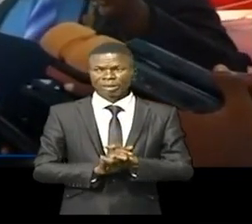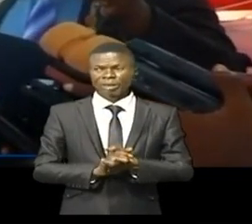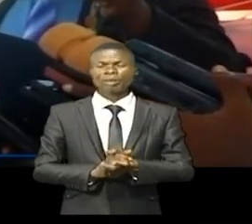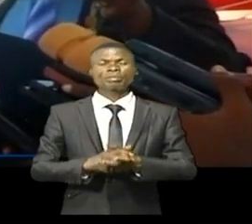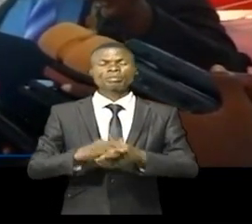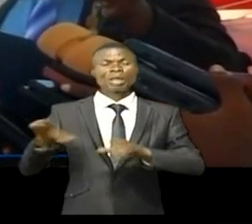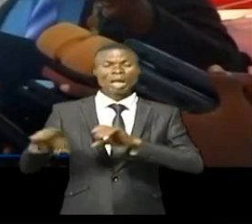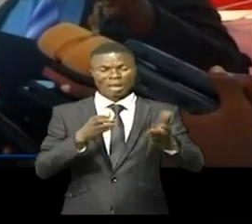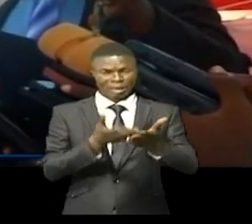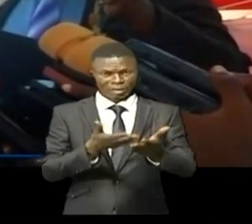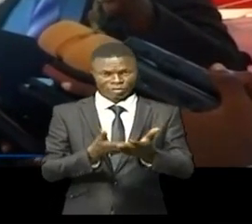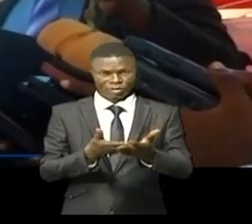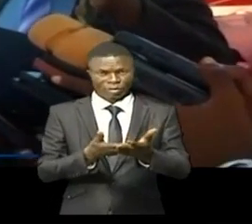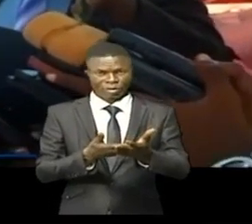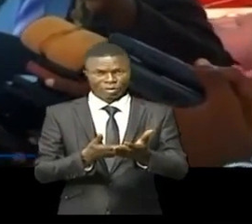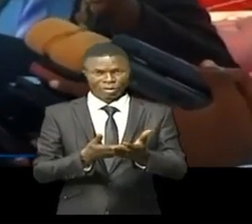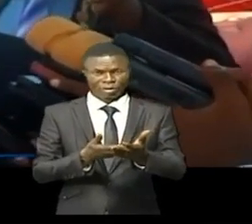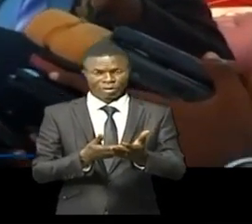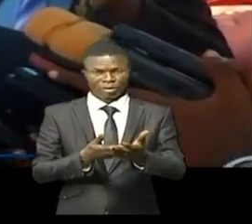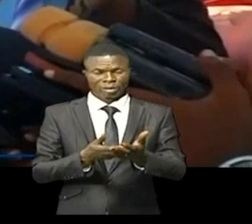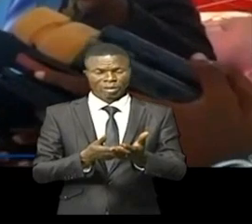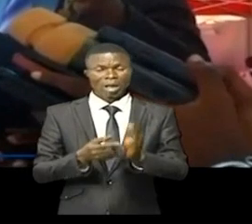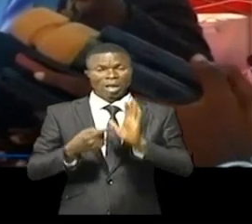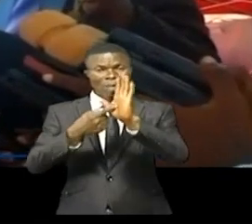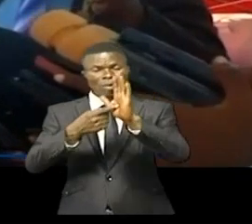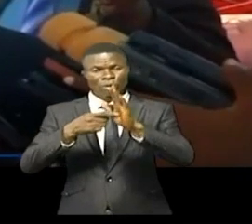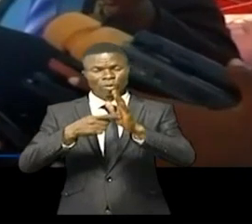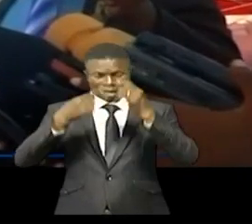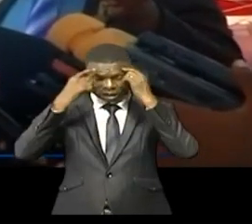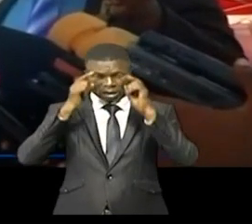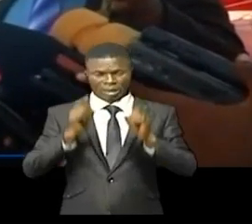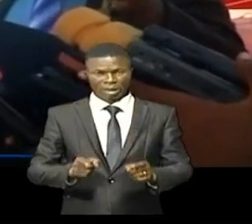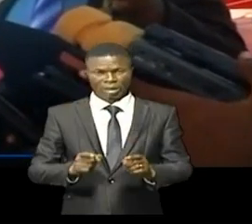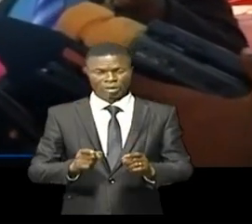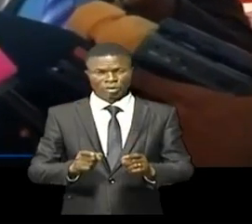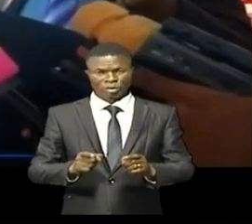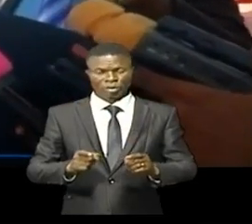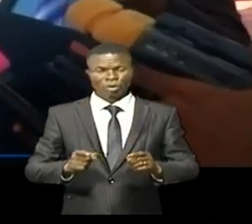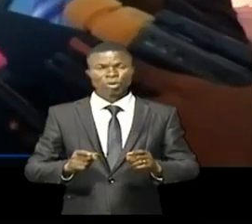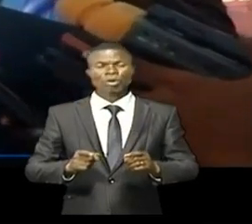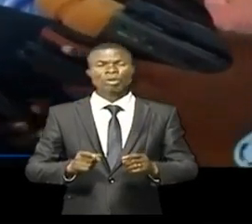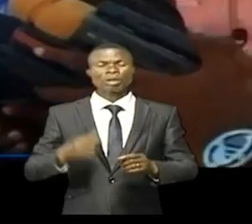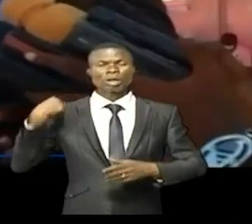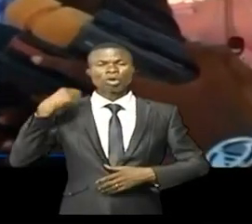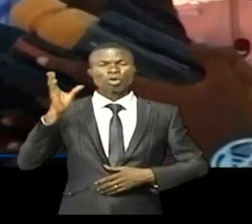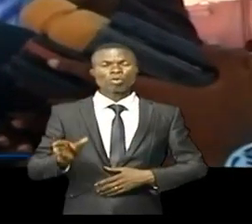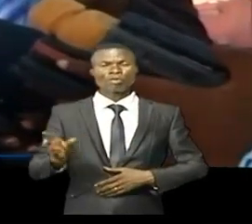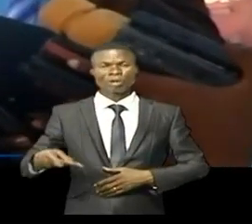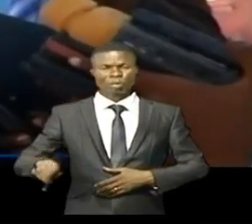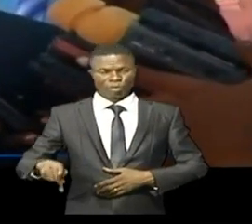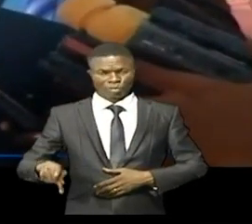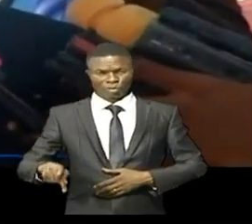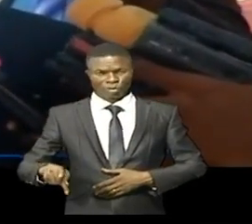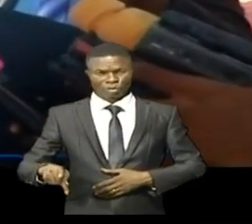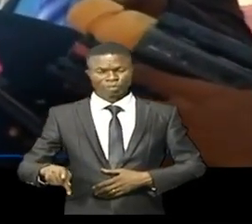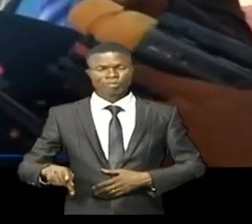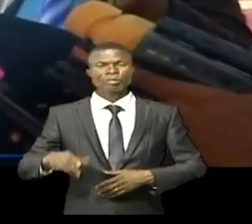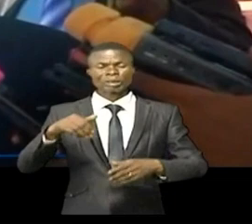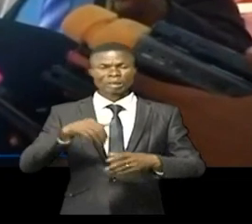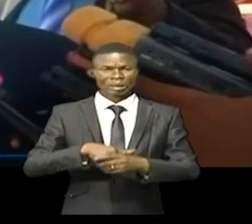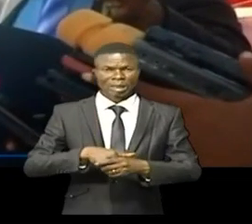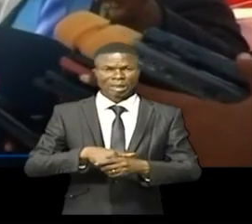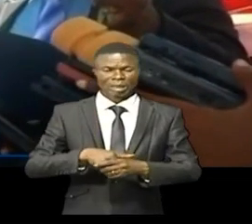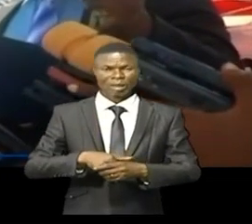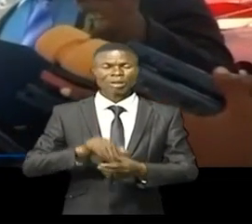activité réaffirme l'engagement et la détermination du gouvernement provincial d'accompagner